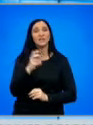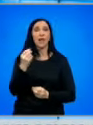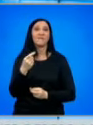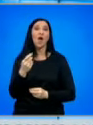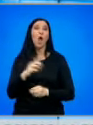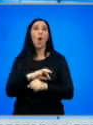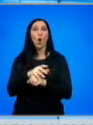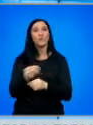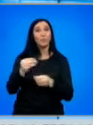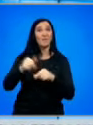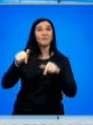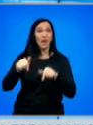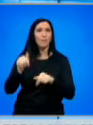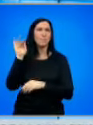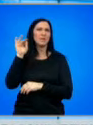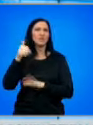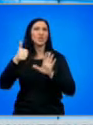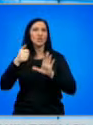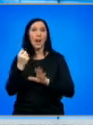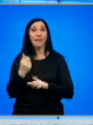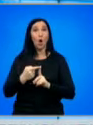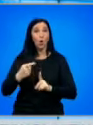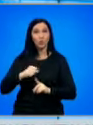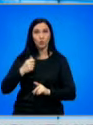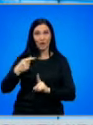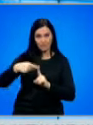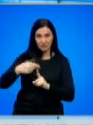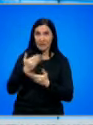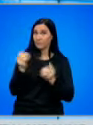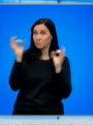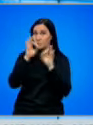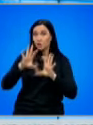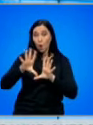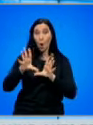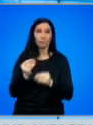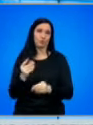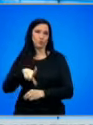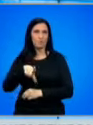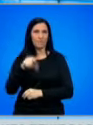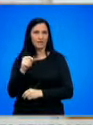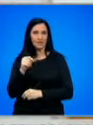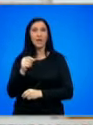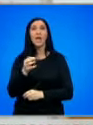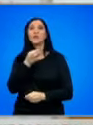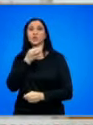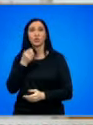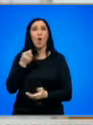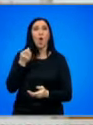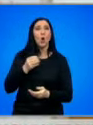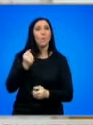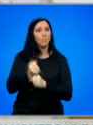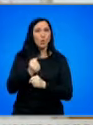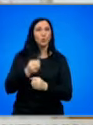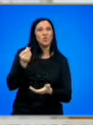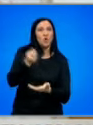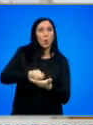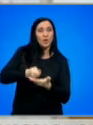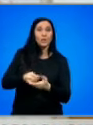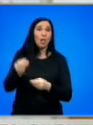COVID-добавка сега в бъдеще 60 лева от януари месец нямат нищо общо с пенсията и с осигурителен принос на лицата